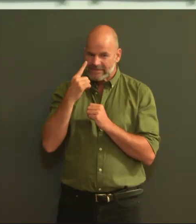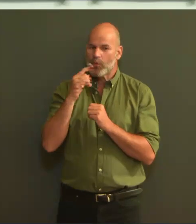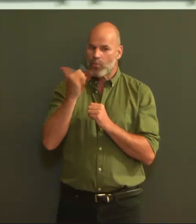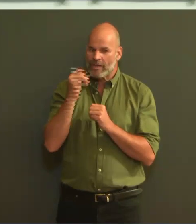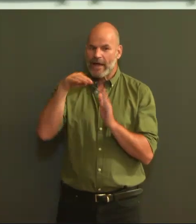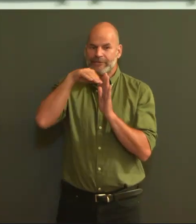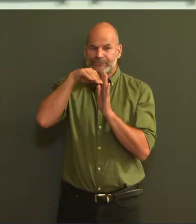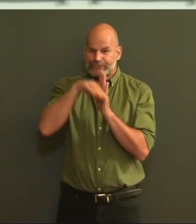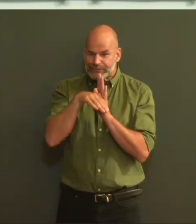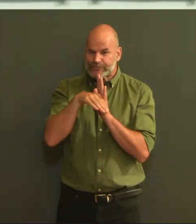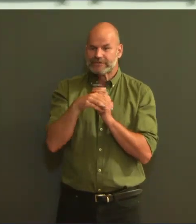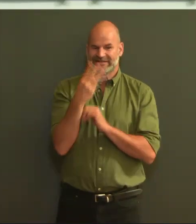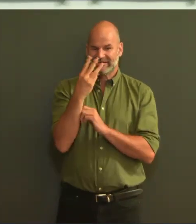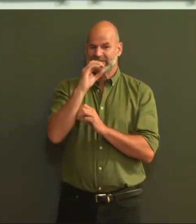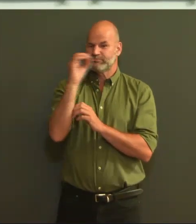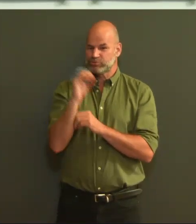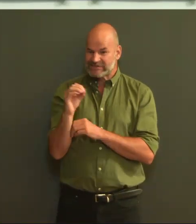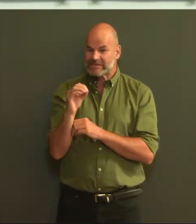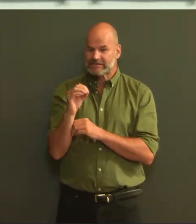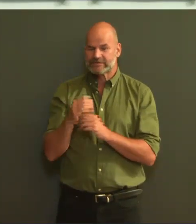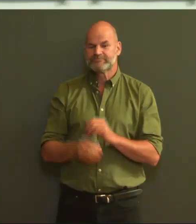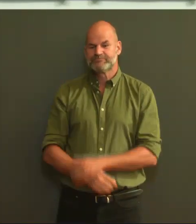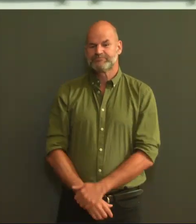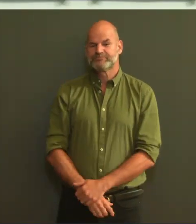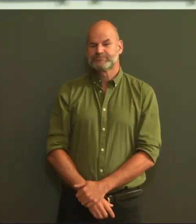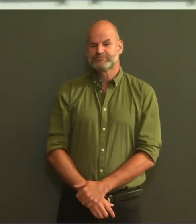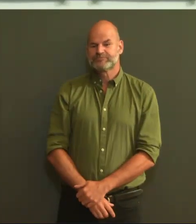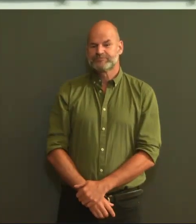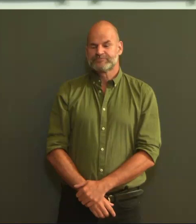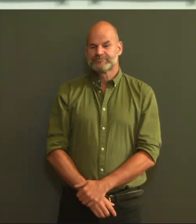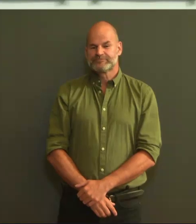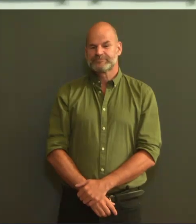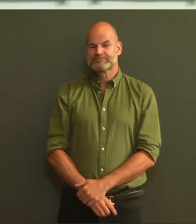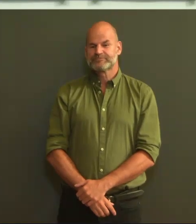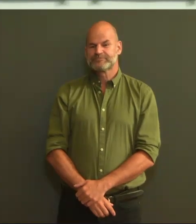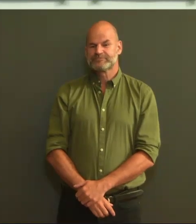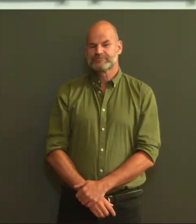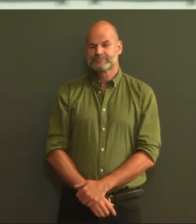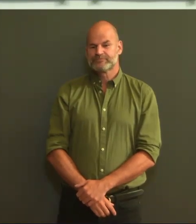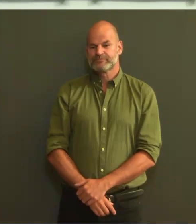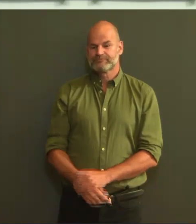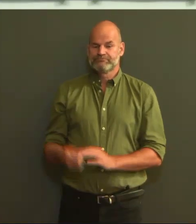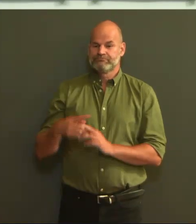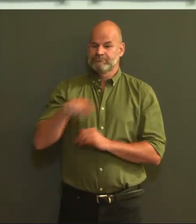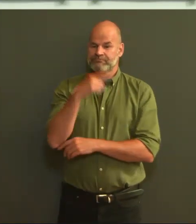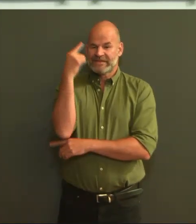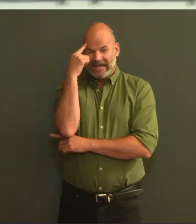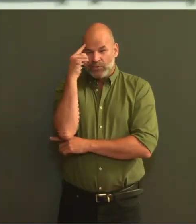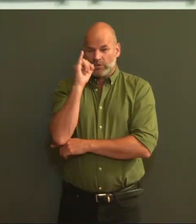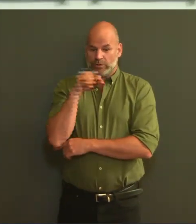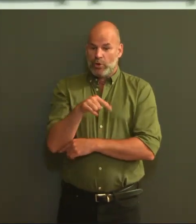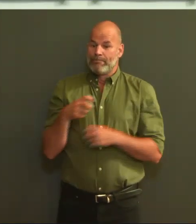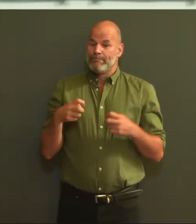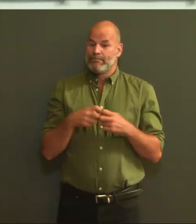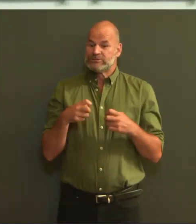Wat Brussel betreft, als de toename zoals die nu is aanhoudt, gaan we ervan uit dat binnen een tweetal weken Brussel het huidige niveau van de